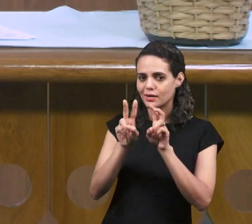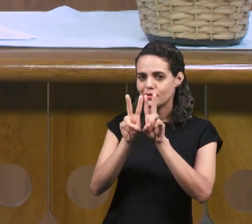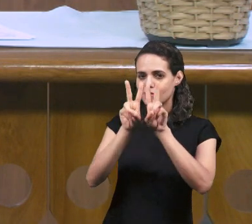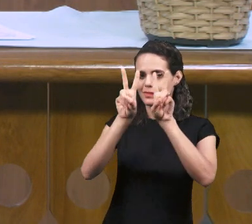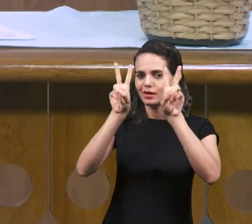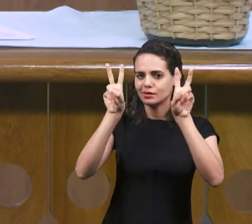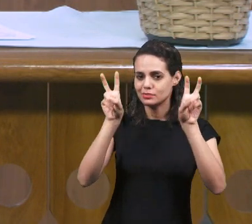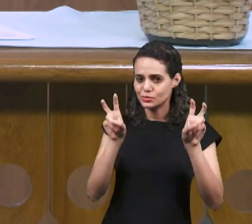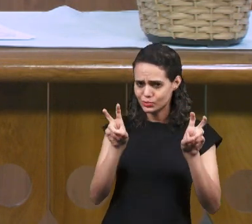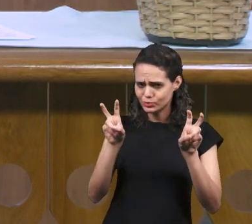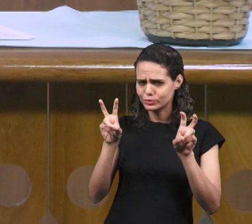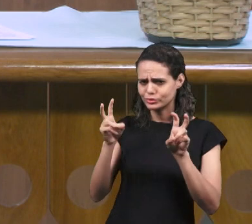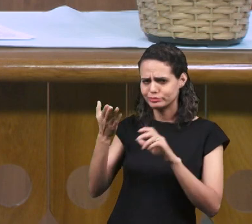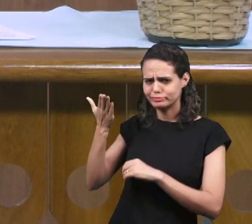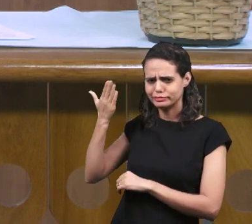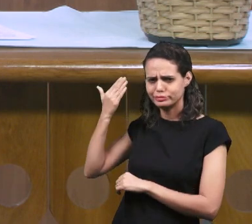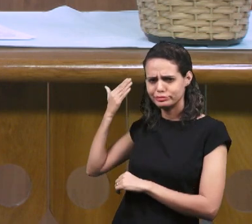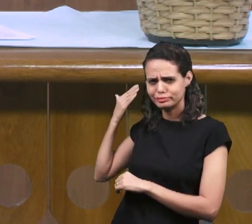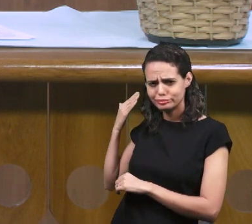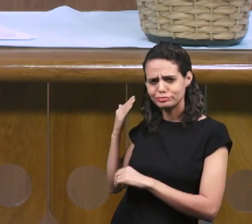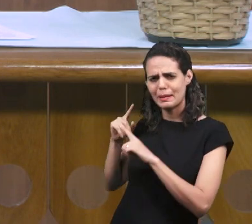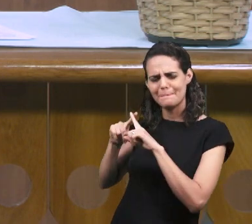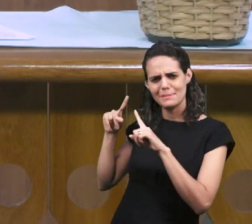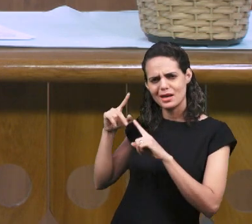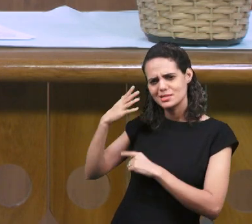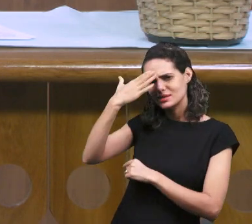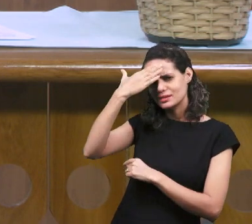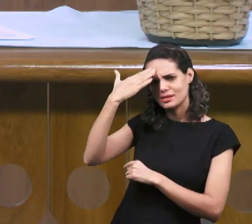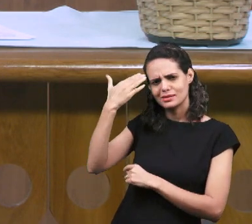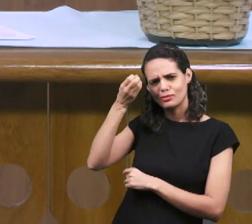qui est oublié, et bien évidemment.